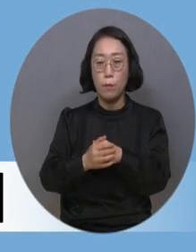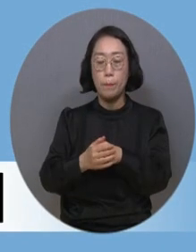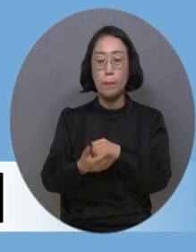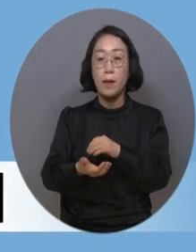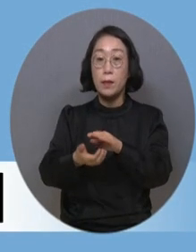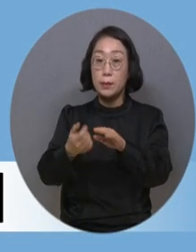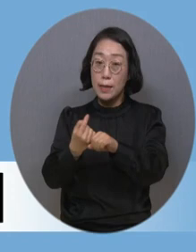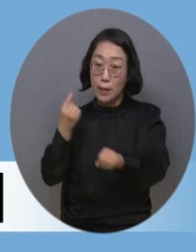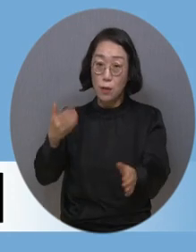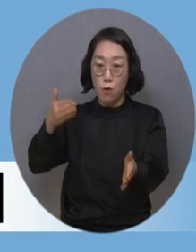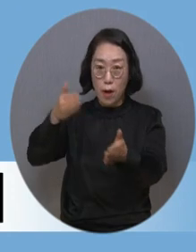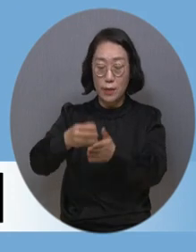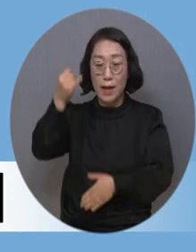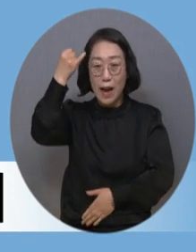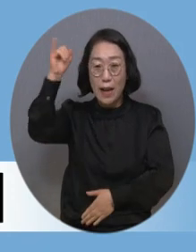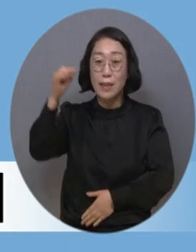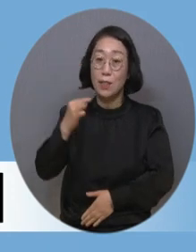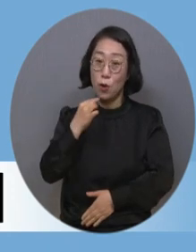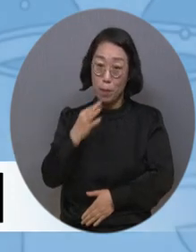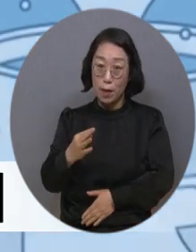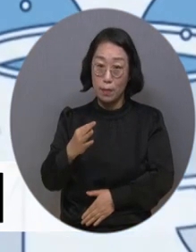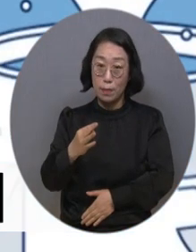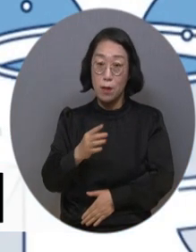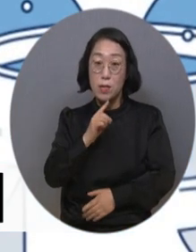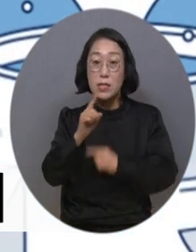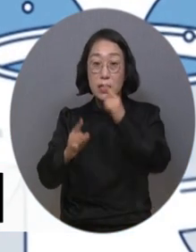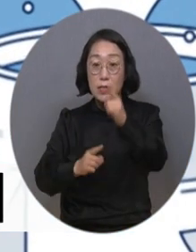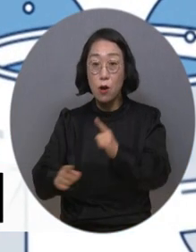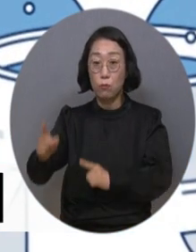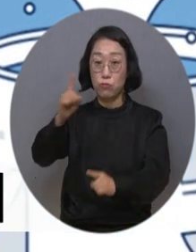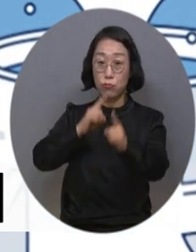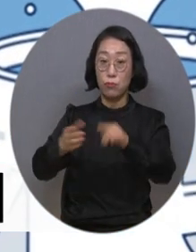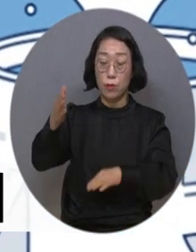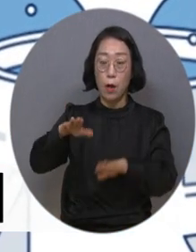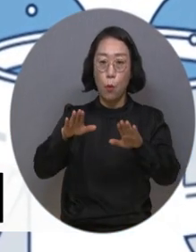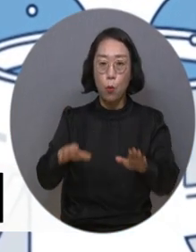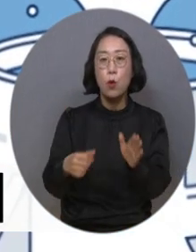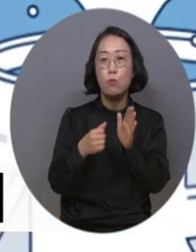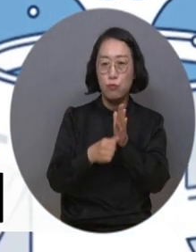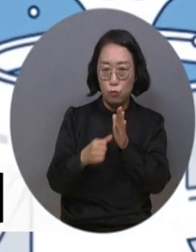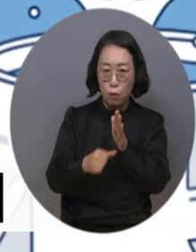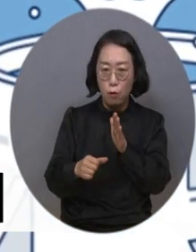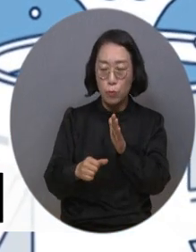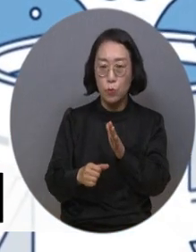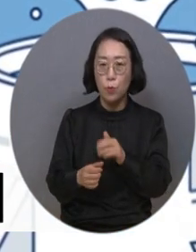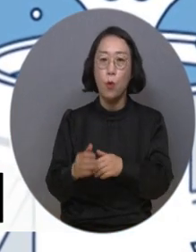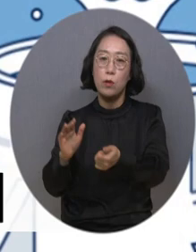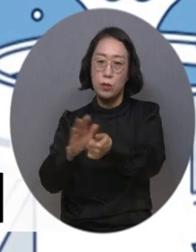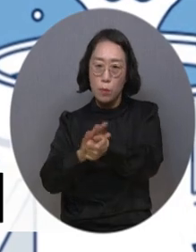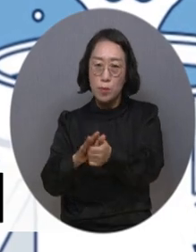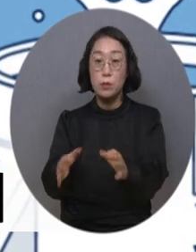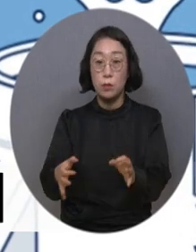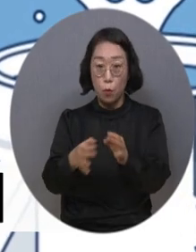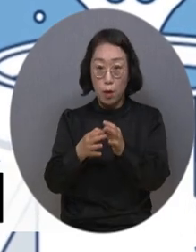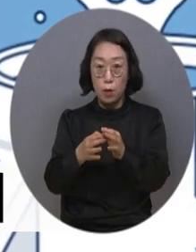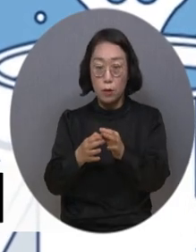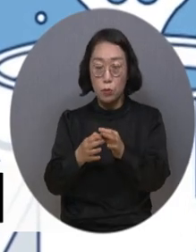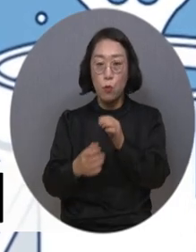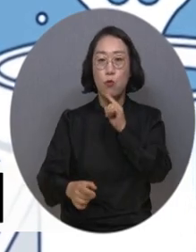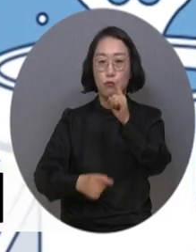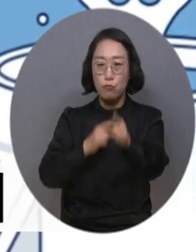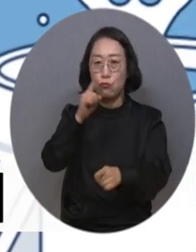지난해까지 아이디어 기획 분야로만 응모를 진행했으나 올해는 제품 및 서비스 개발 분야에서도 응모할 수 있도록